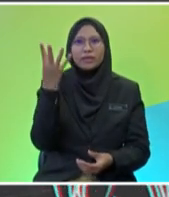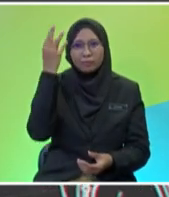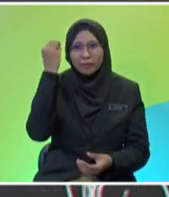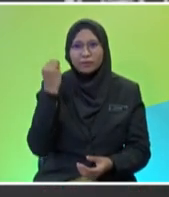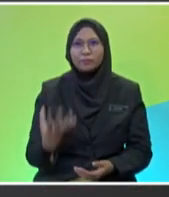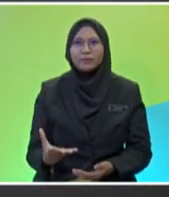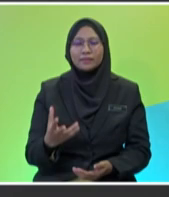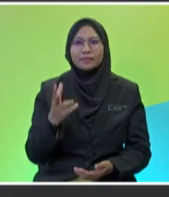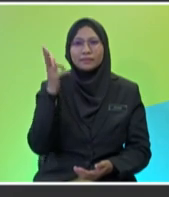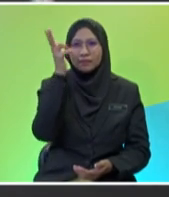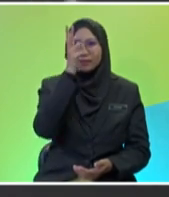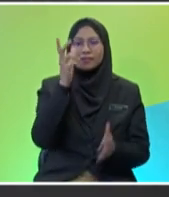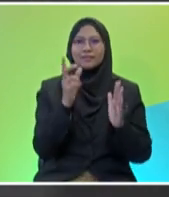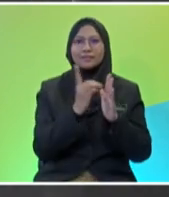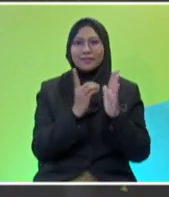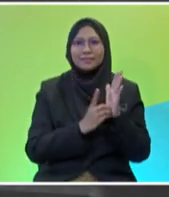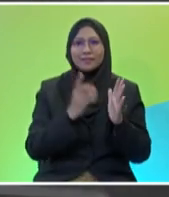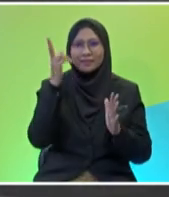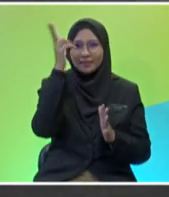kita gunakan